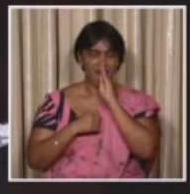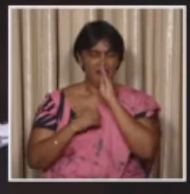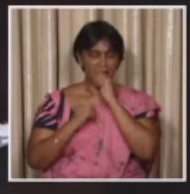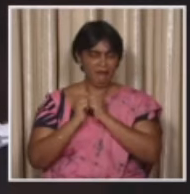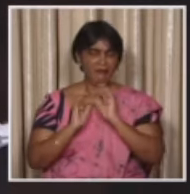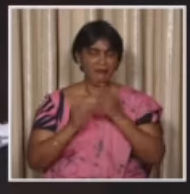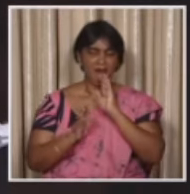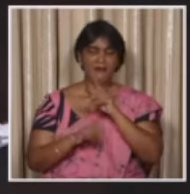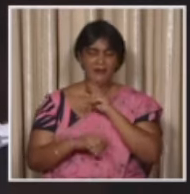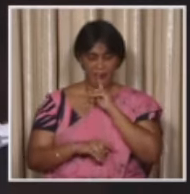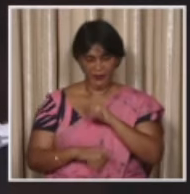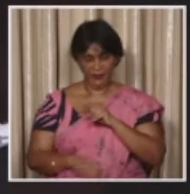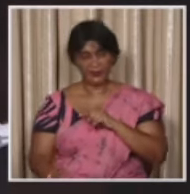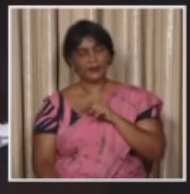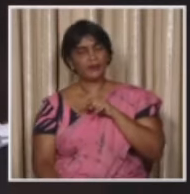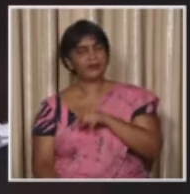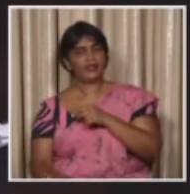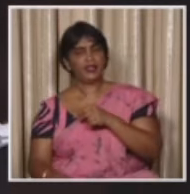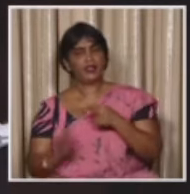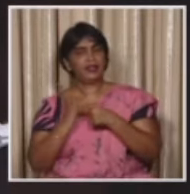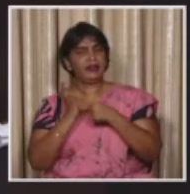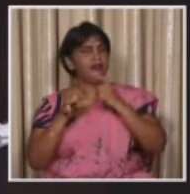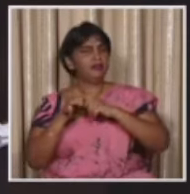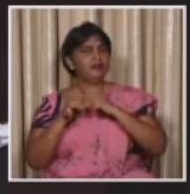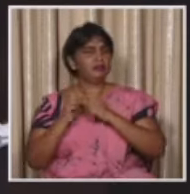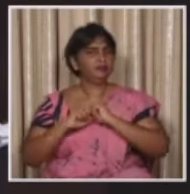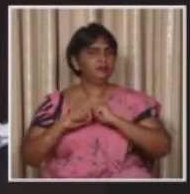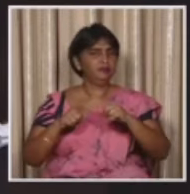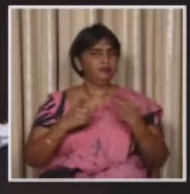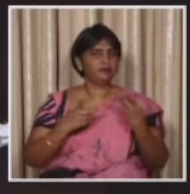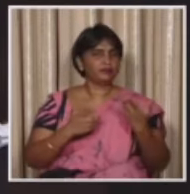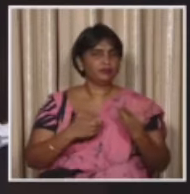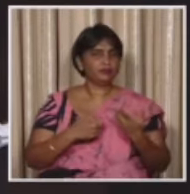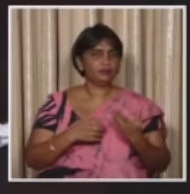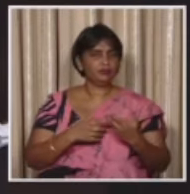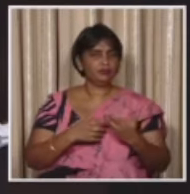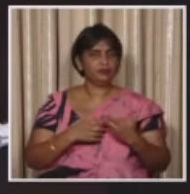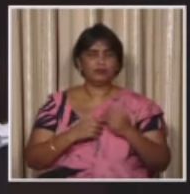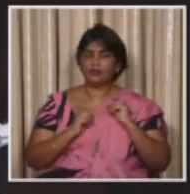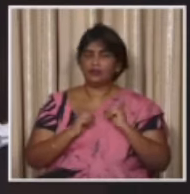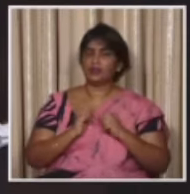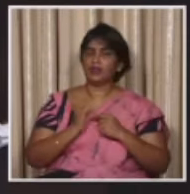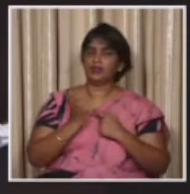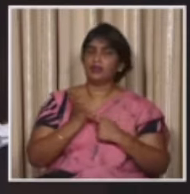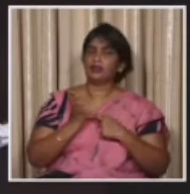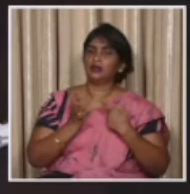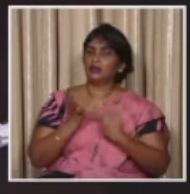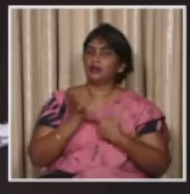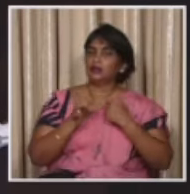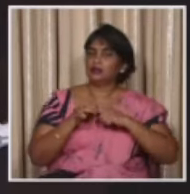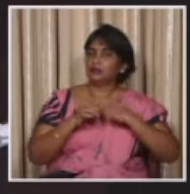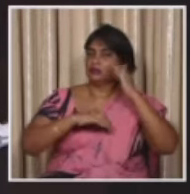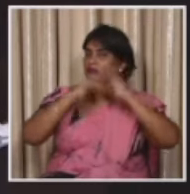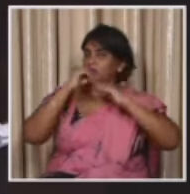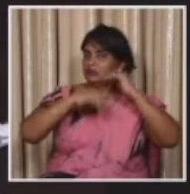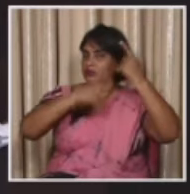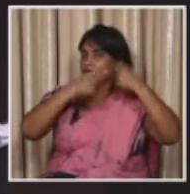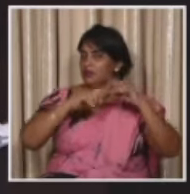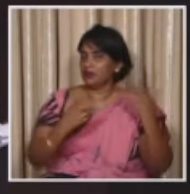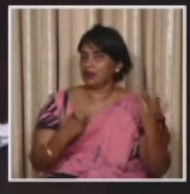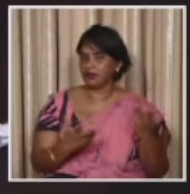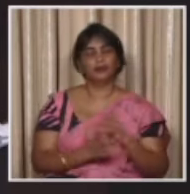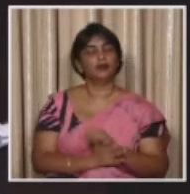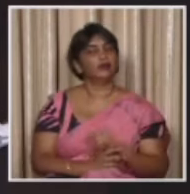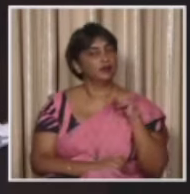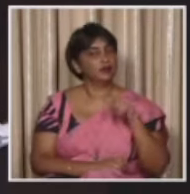ක්‍රියාත්මක කරනකොට ඇයි ටෙන්ඩර් ප්‍රොසෙස් එක අනුගමනය කරන්නේ නැත්තේ? ඇයි ප්‍රසම්පාදන ක්‍රියාවලිය ක්‍රියාත්මක කරන්නේ නැත්තේ?